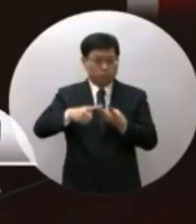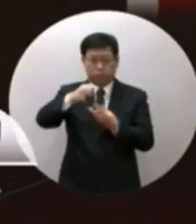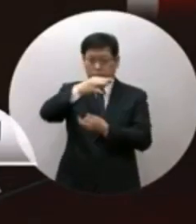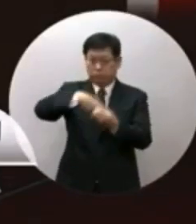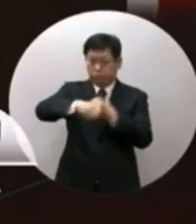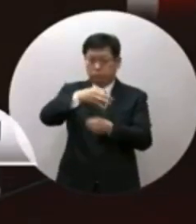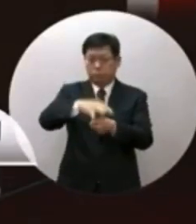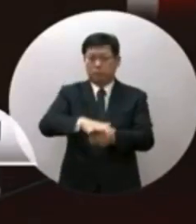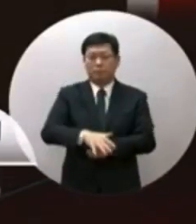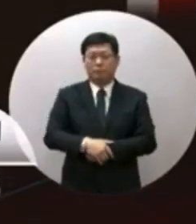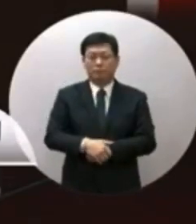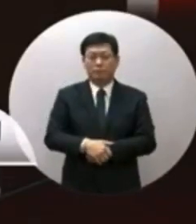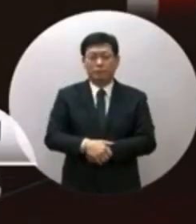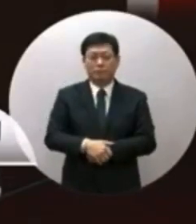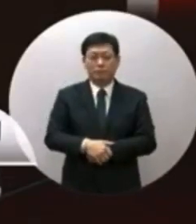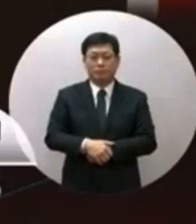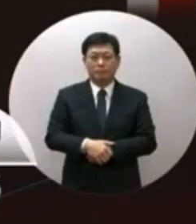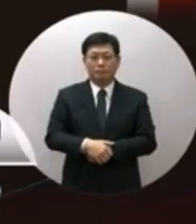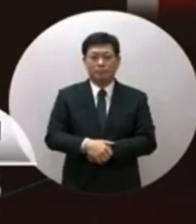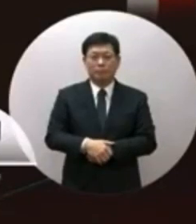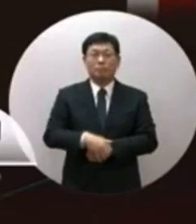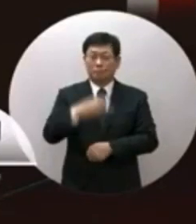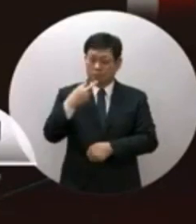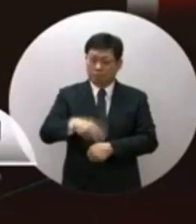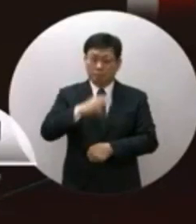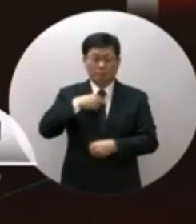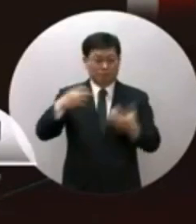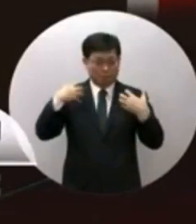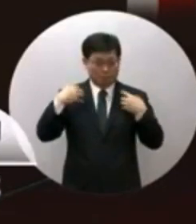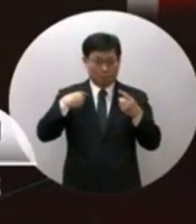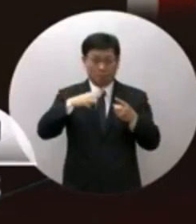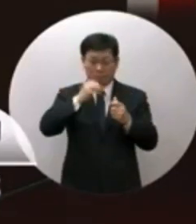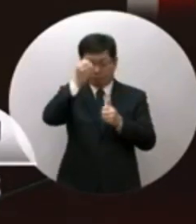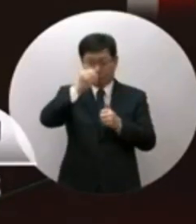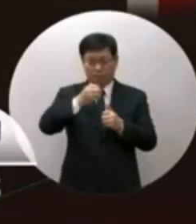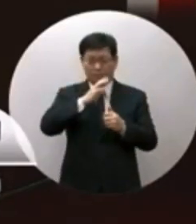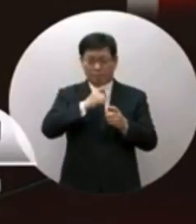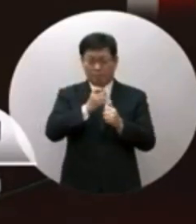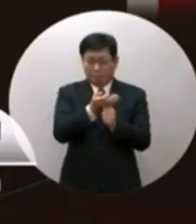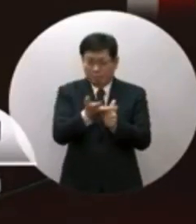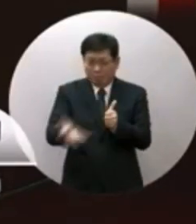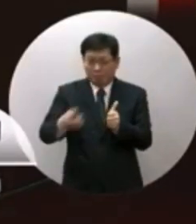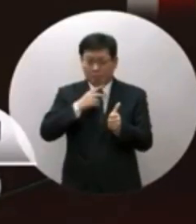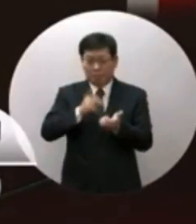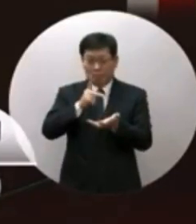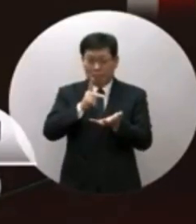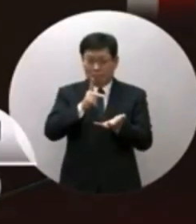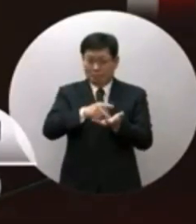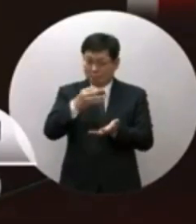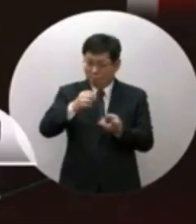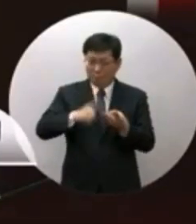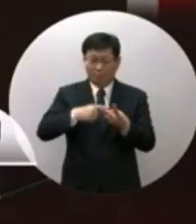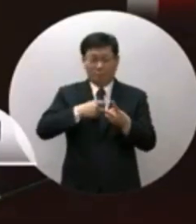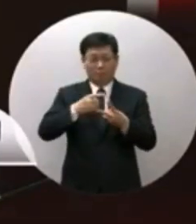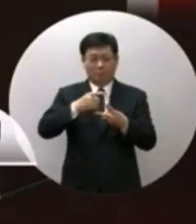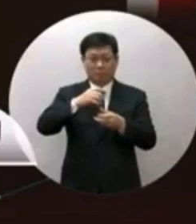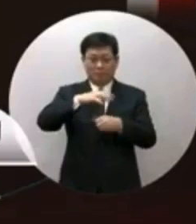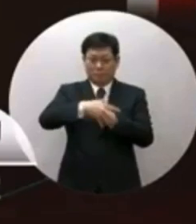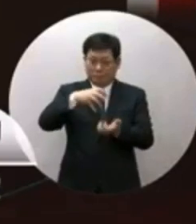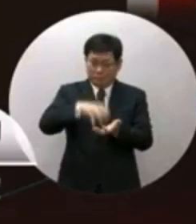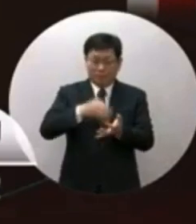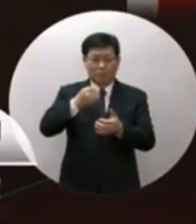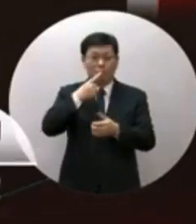资金补贴，以及办理受益影响企业贷款融资保证及利息补